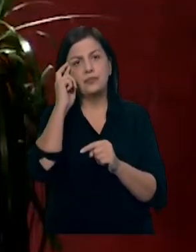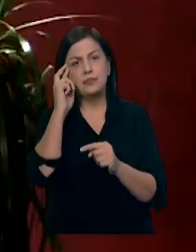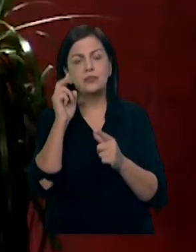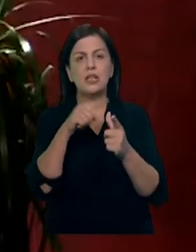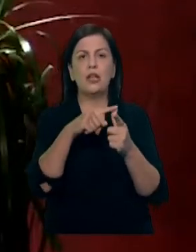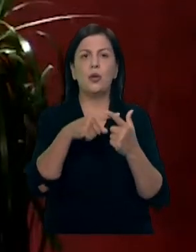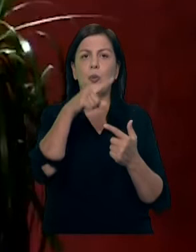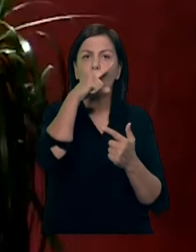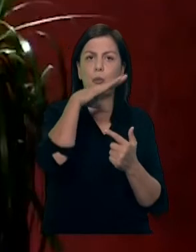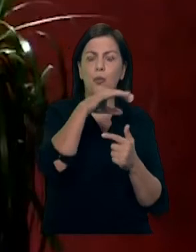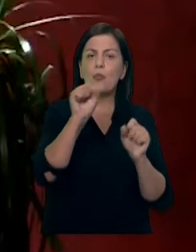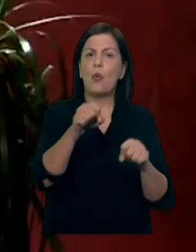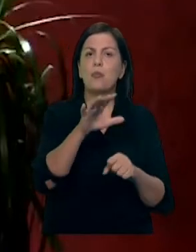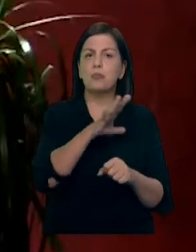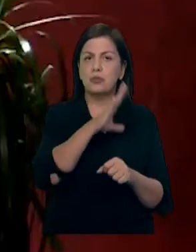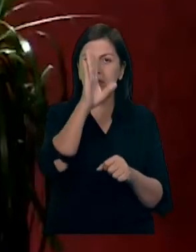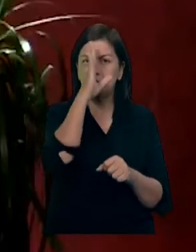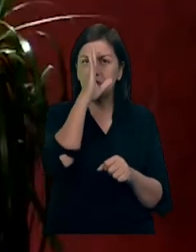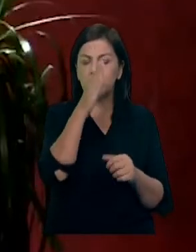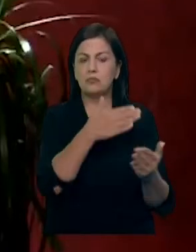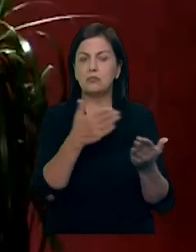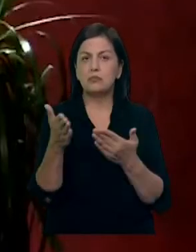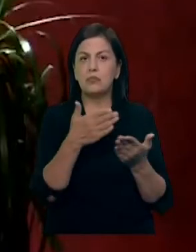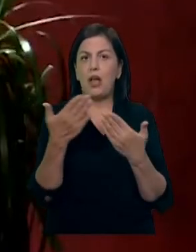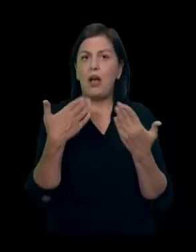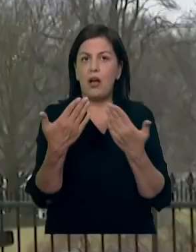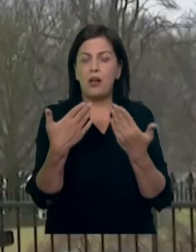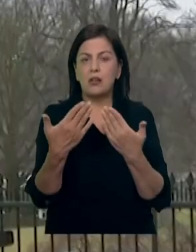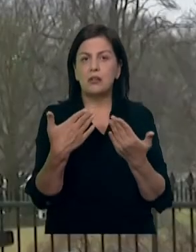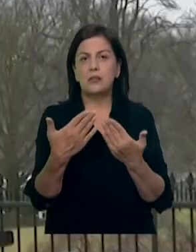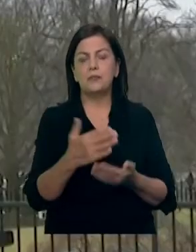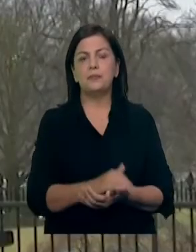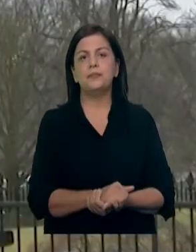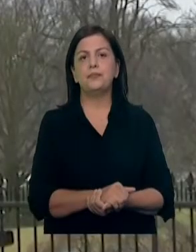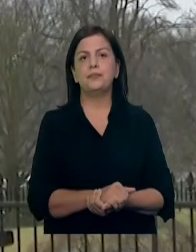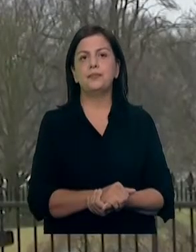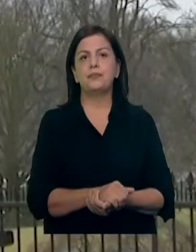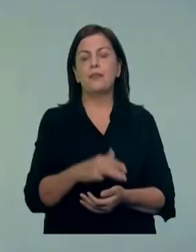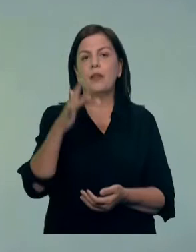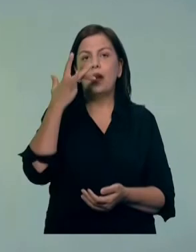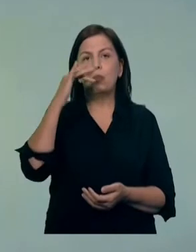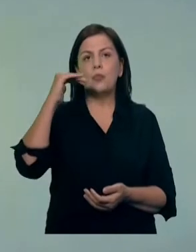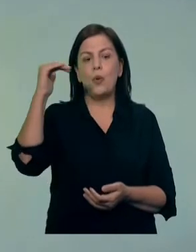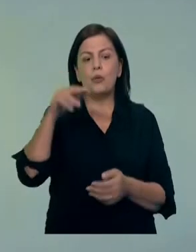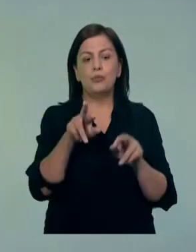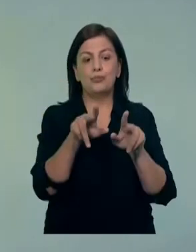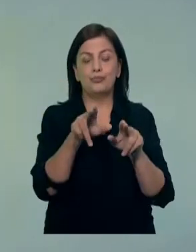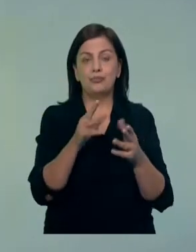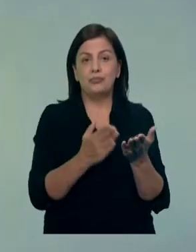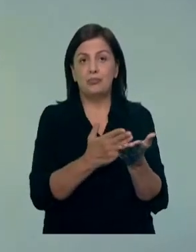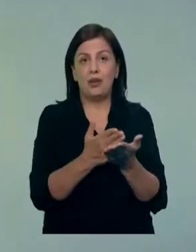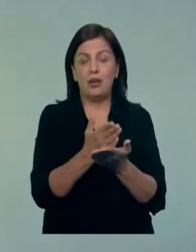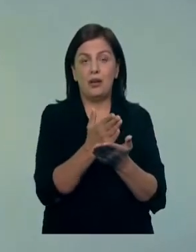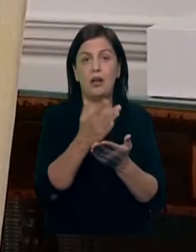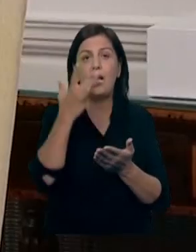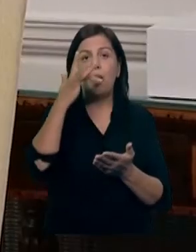da düşman olarak görüyor ve Taliban'la bir işbirliğine girebiliyorlar. Qərbin bu siyasətinin bariz nümunəsini isə Birləşmiş